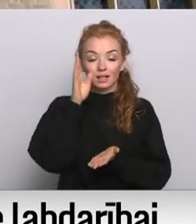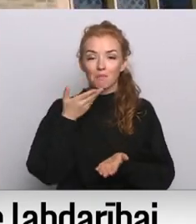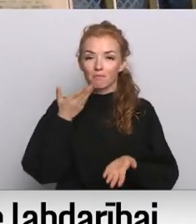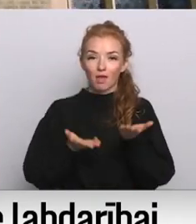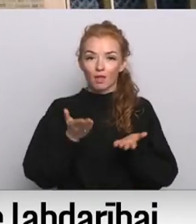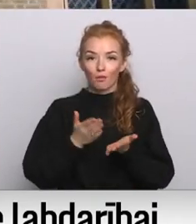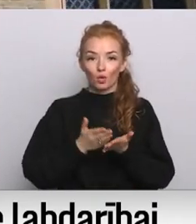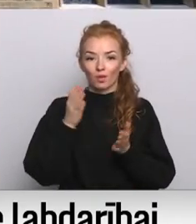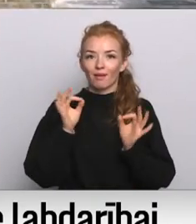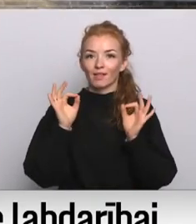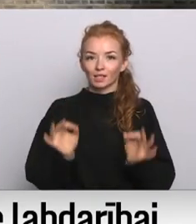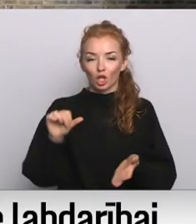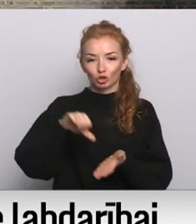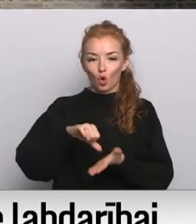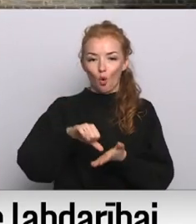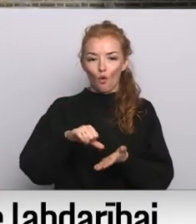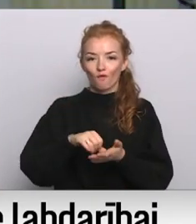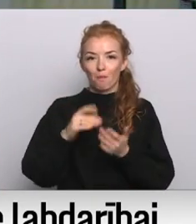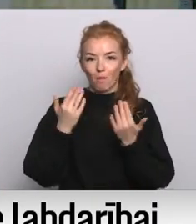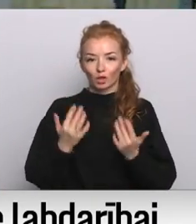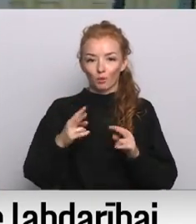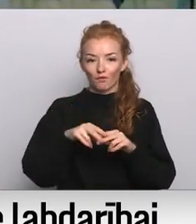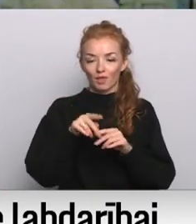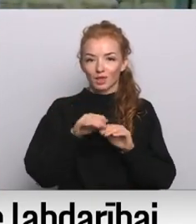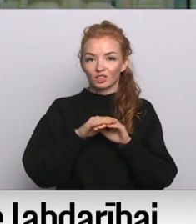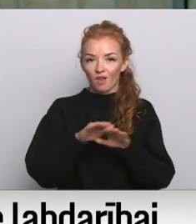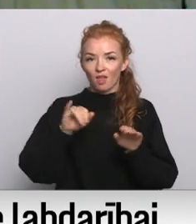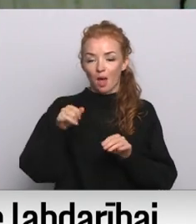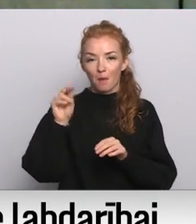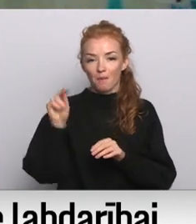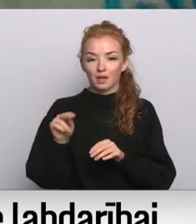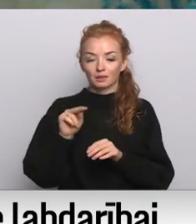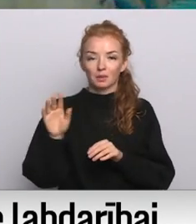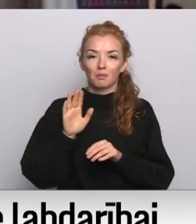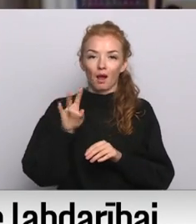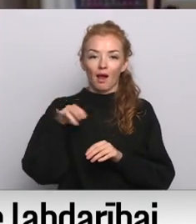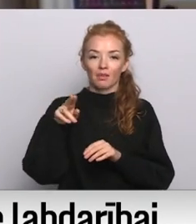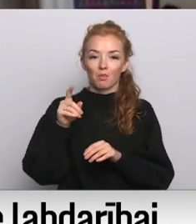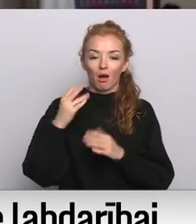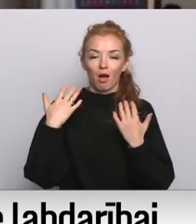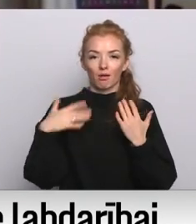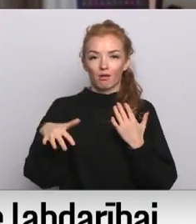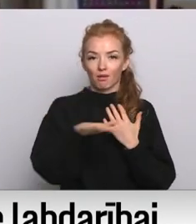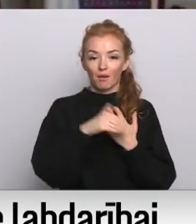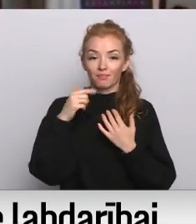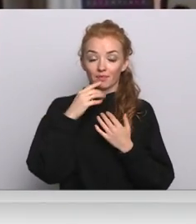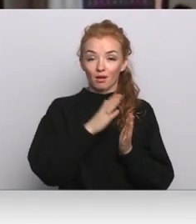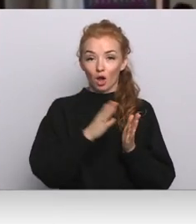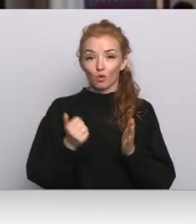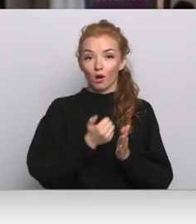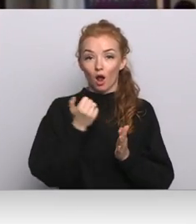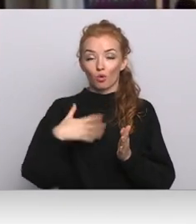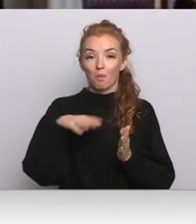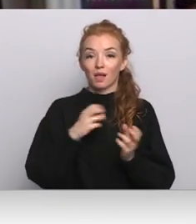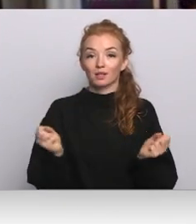notika jau īstajā šova norises vietā – Svētā Jāņa baznīcā pie Hyde Parka. Katru gadu mēs sanākam kopā,